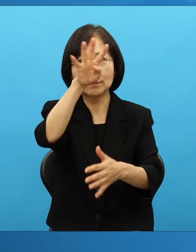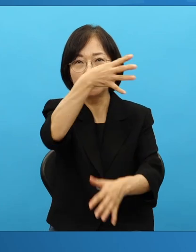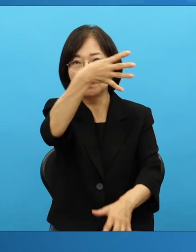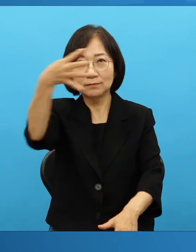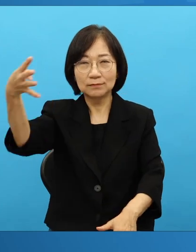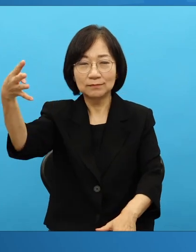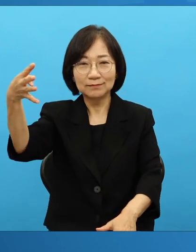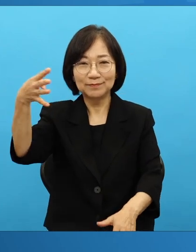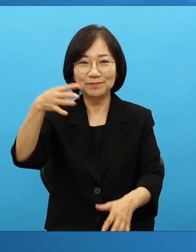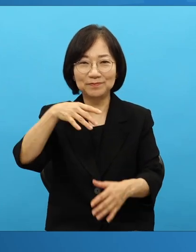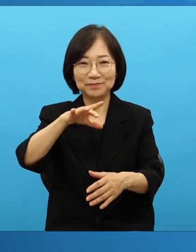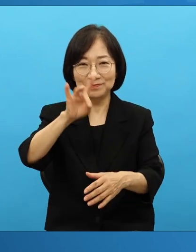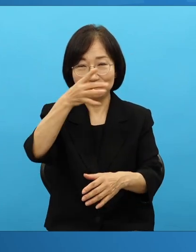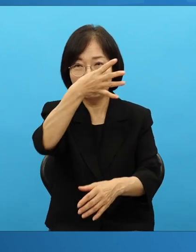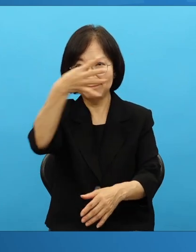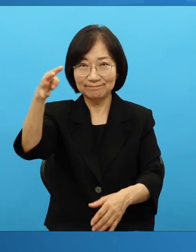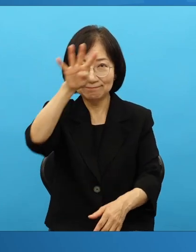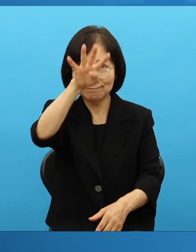为了让大家享受，所以我之前先画一张表格。